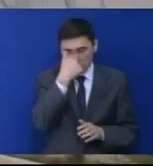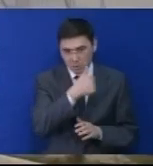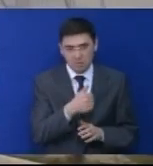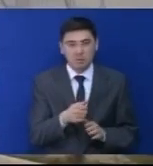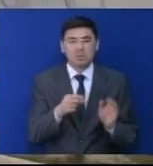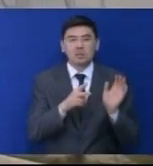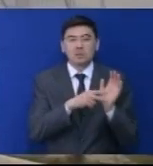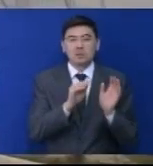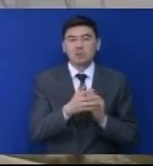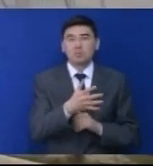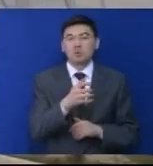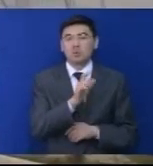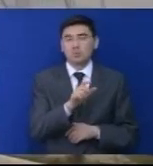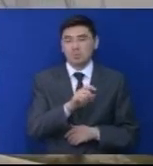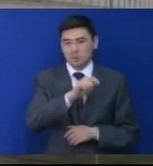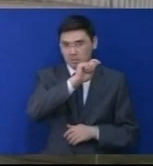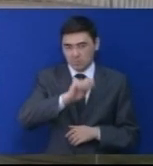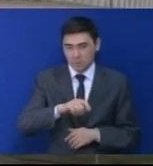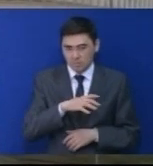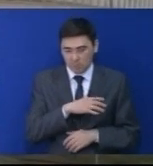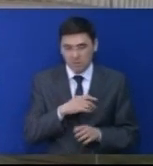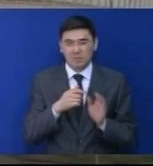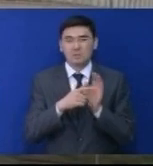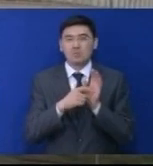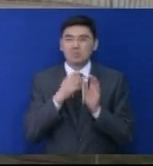7,5 мыңнан астам турист келген. Олардың 700-ге жуығы